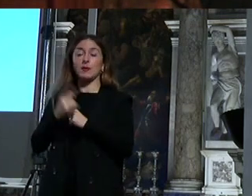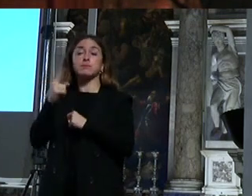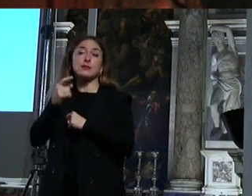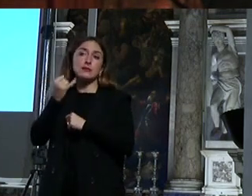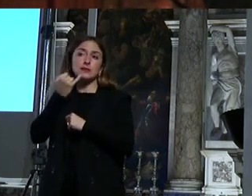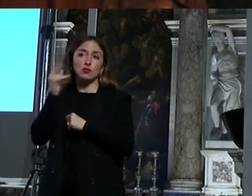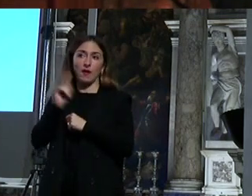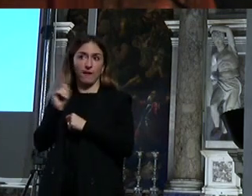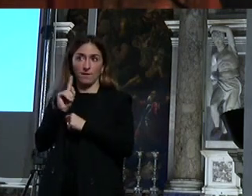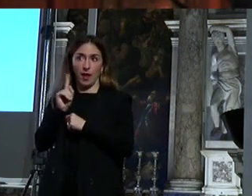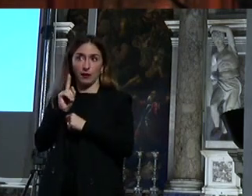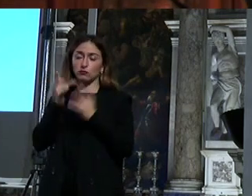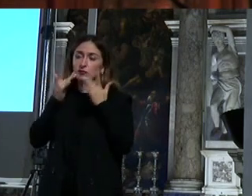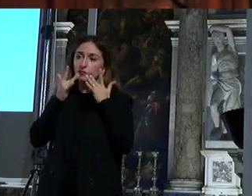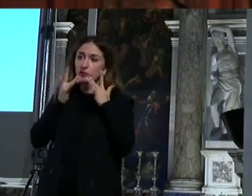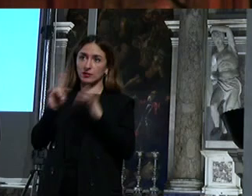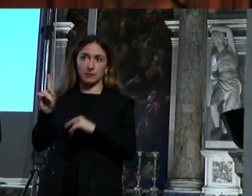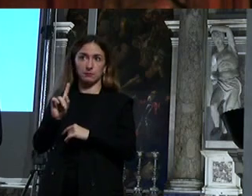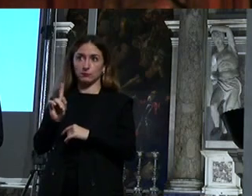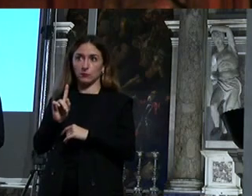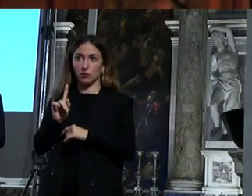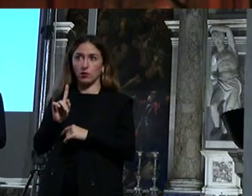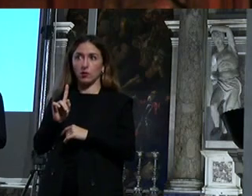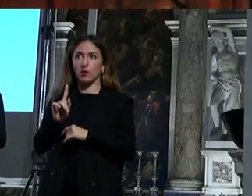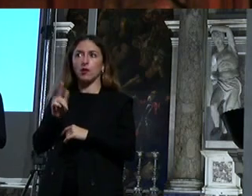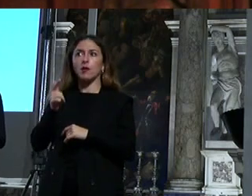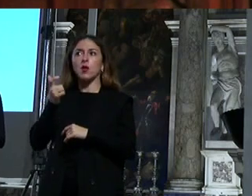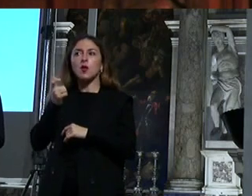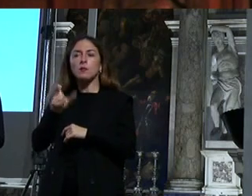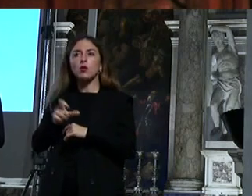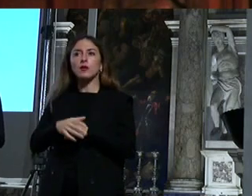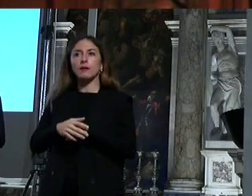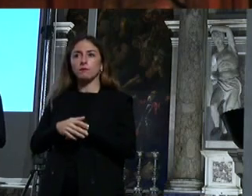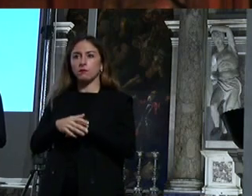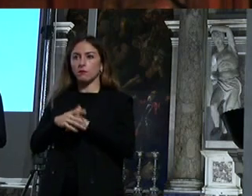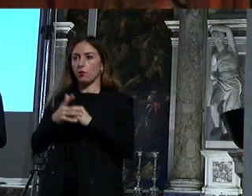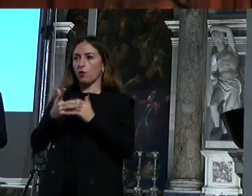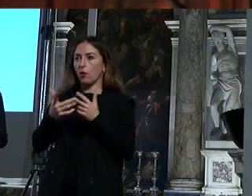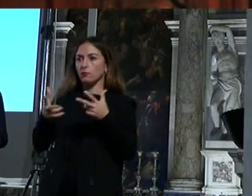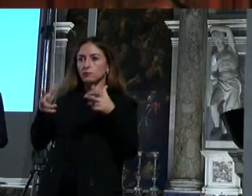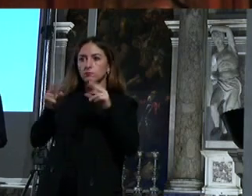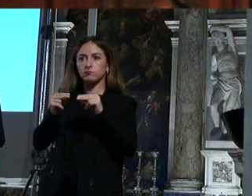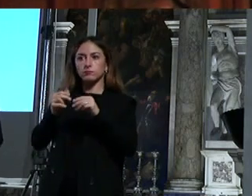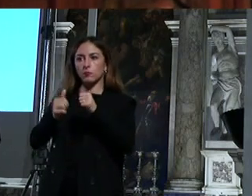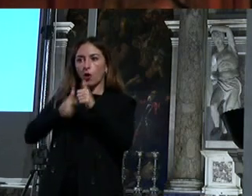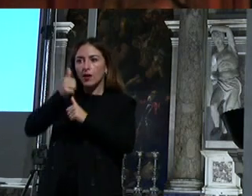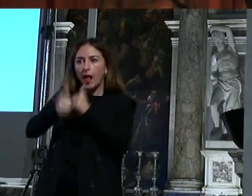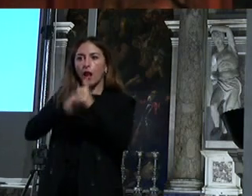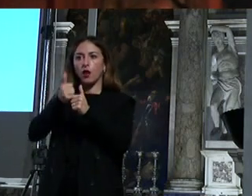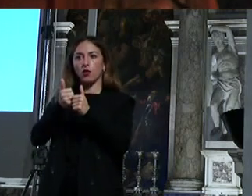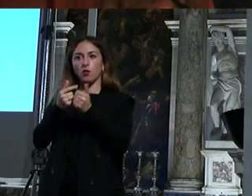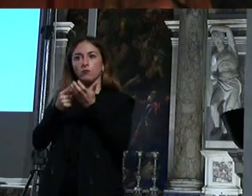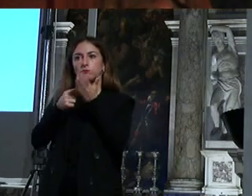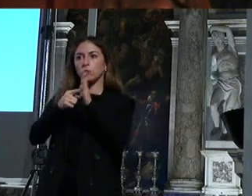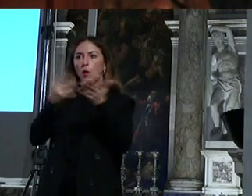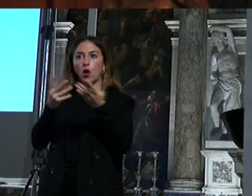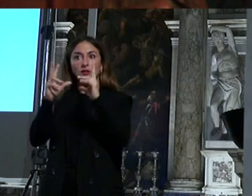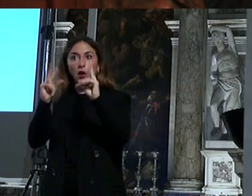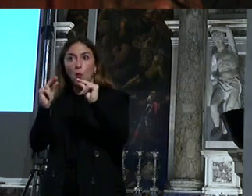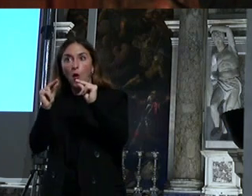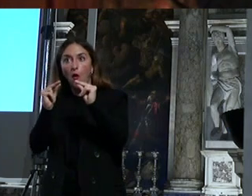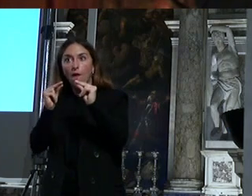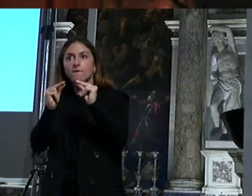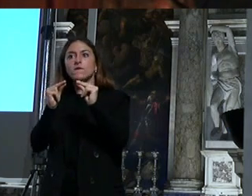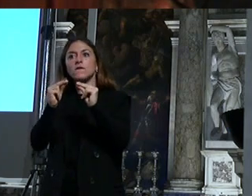semplice, non è facile, perché riproporsi e proporre qualcosa di nuovo non è sempre così